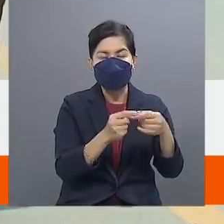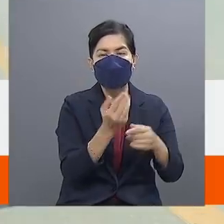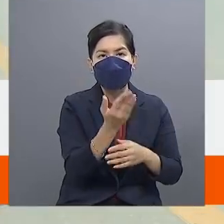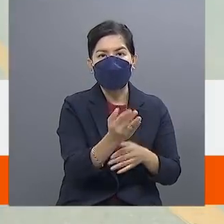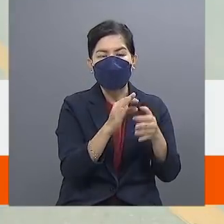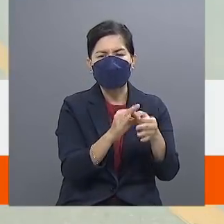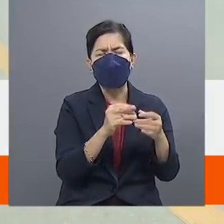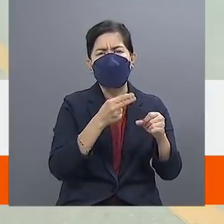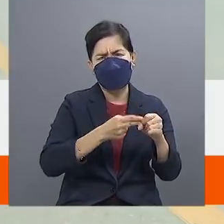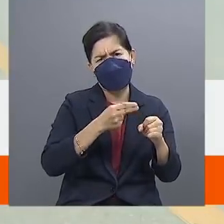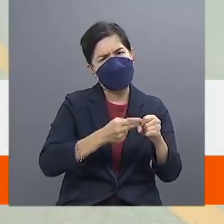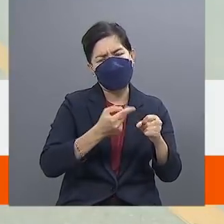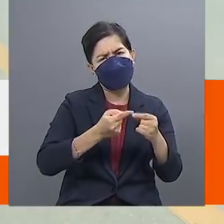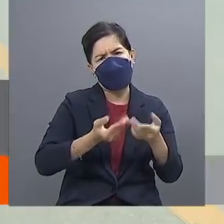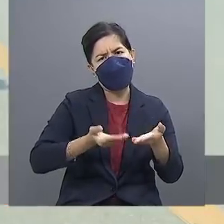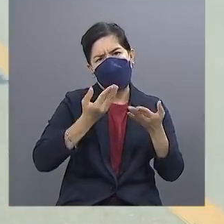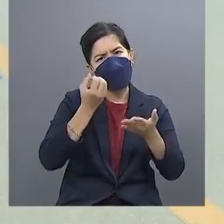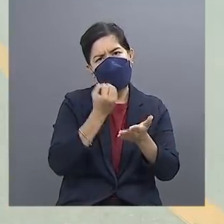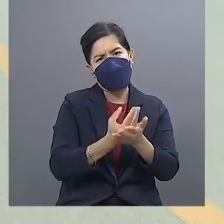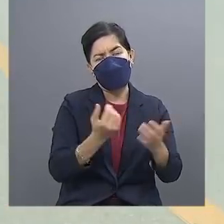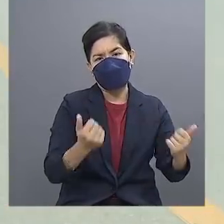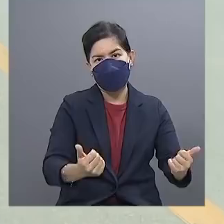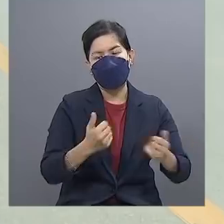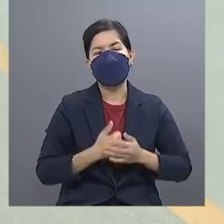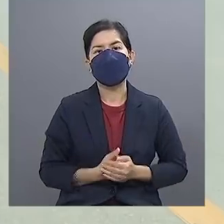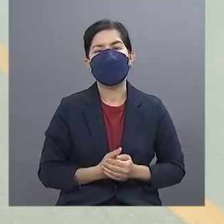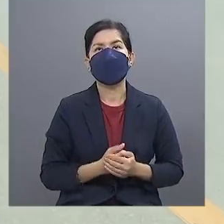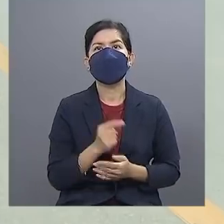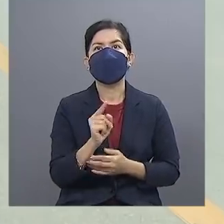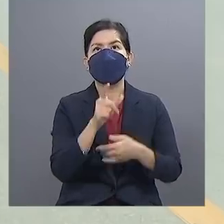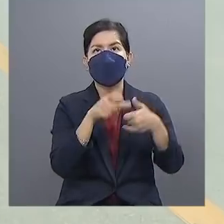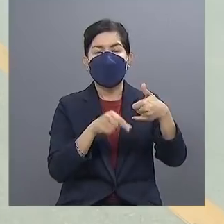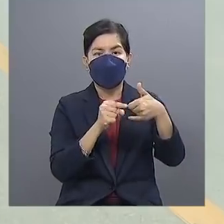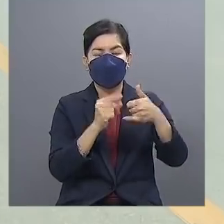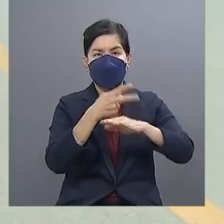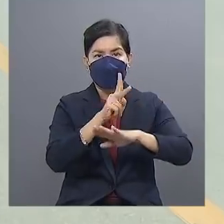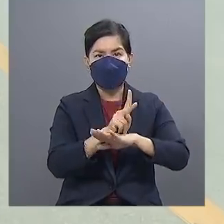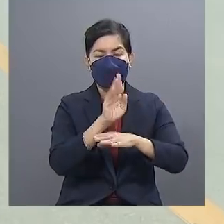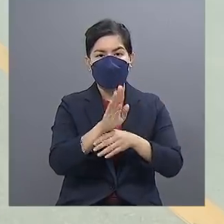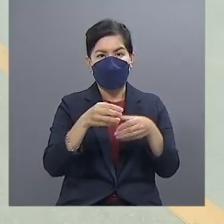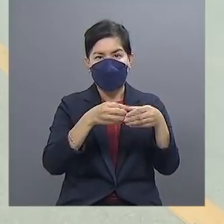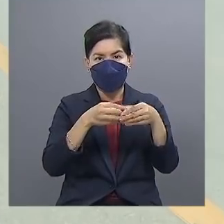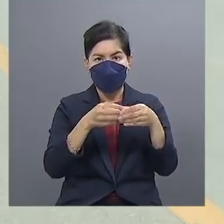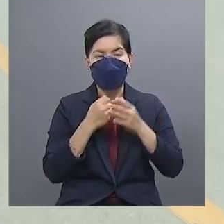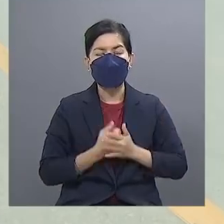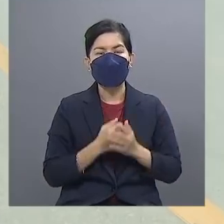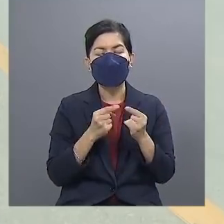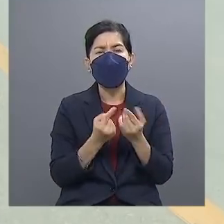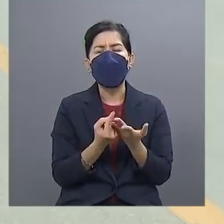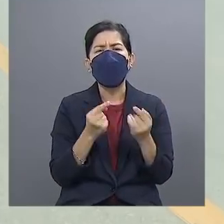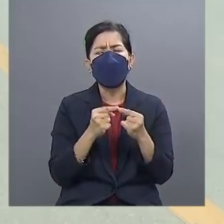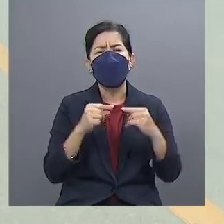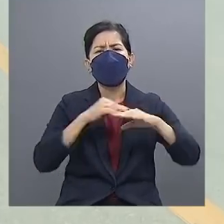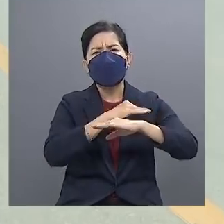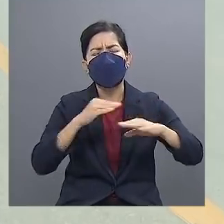นี้นะคะแต่ว่าถ้าพูดถึงจุดยืนนะคะของคุณอภิชาติไพรรุ่งเรืองประธานสหพันธ์การขนส่งทางบกแห่งประเทศไทยยังคงย้ำนะคะเรื่